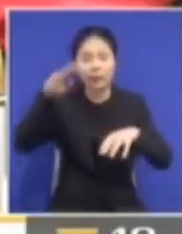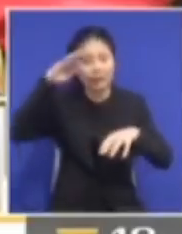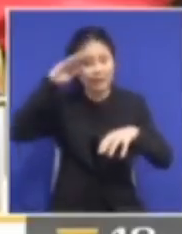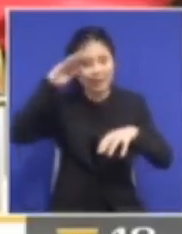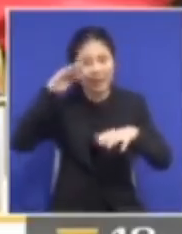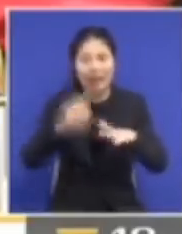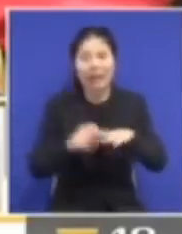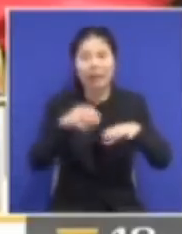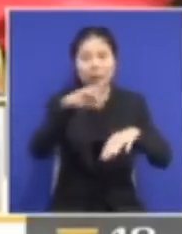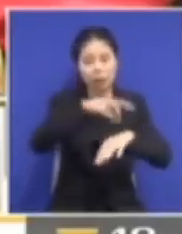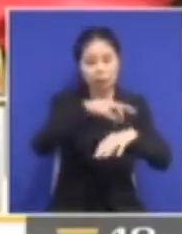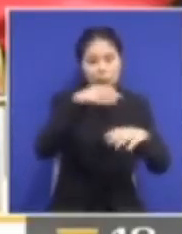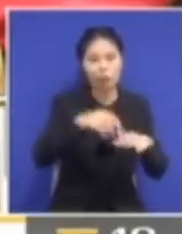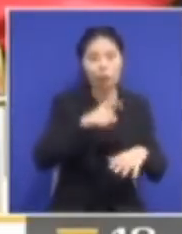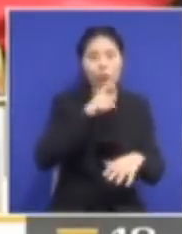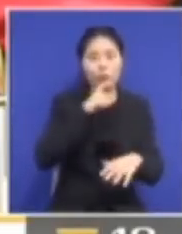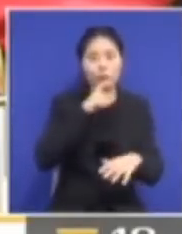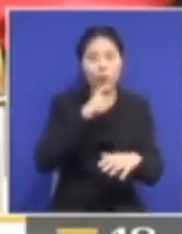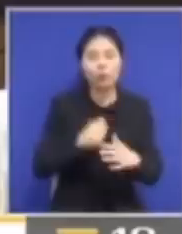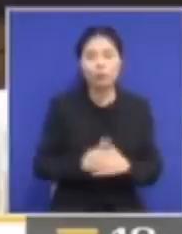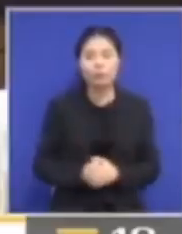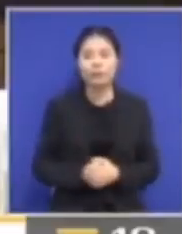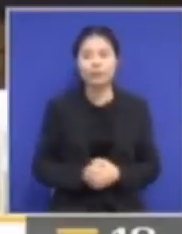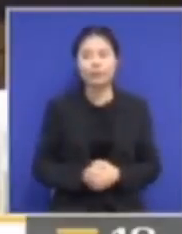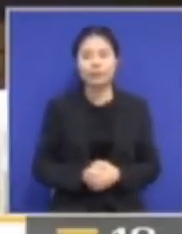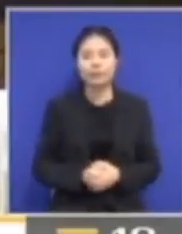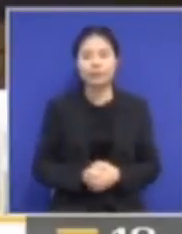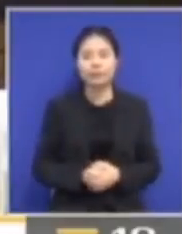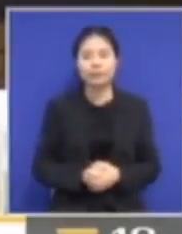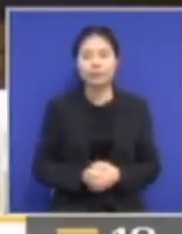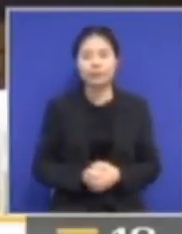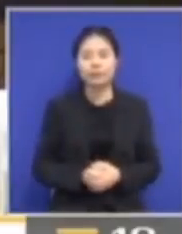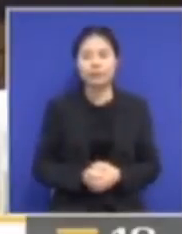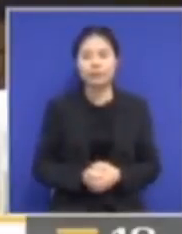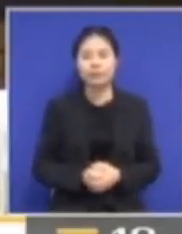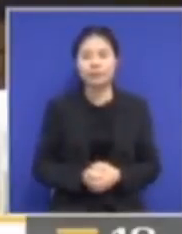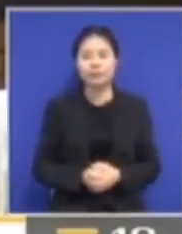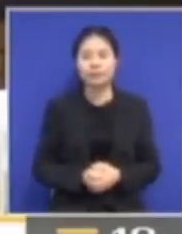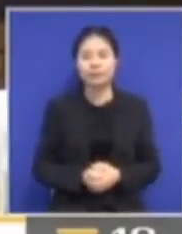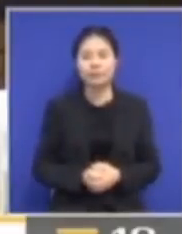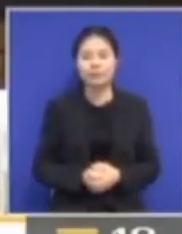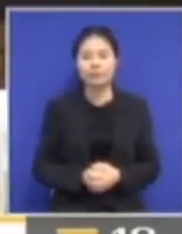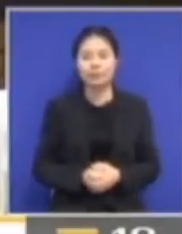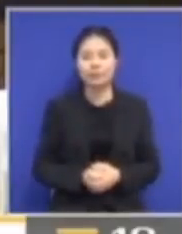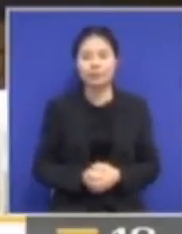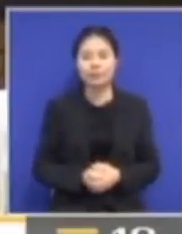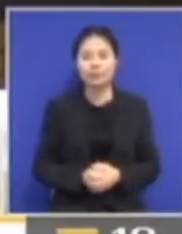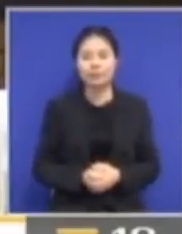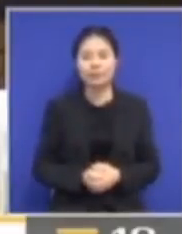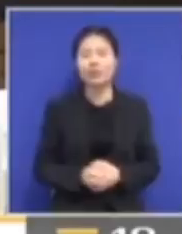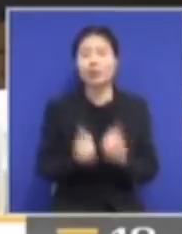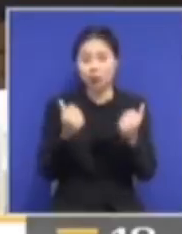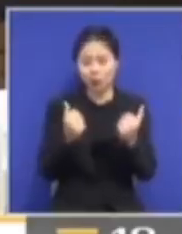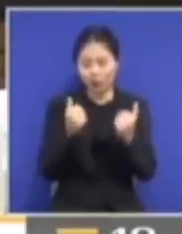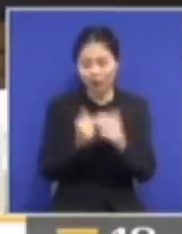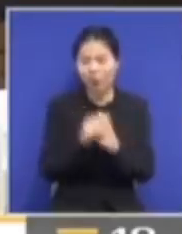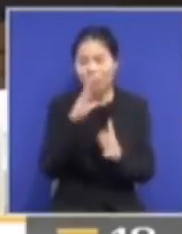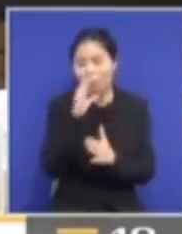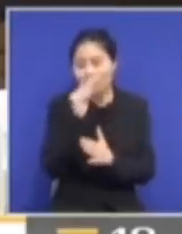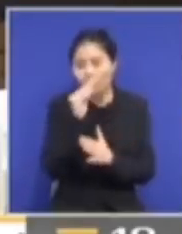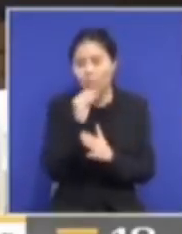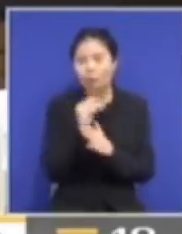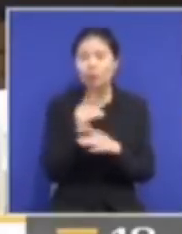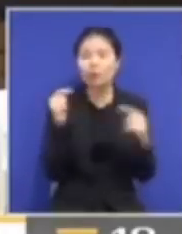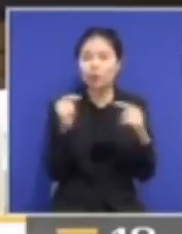สรีครับคือด้วยความเคารพตอนนี้ท่านไปพาดพิงถึงบุคคลภายนอกหลายคนม